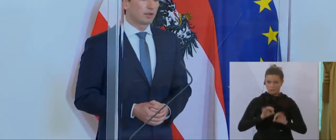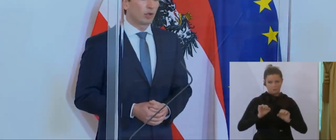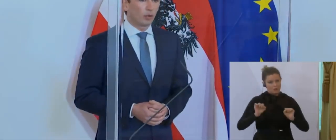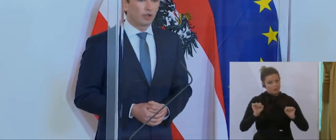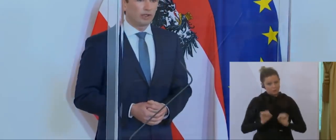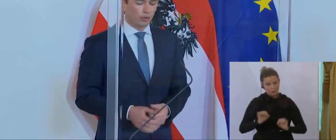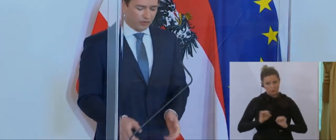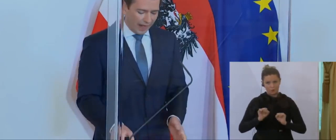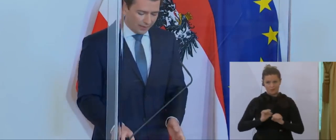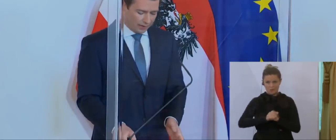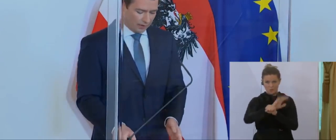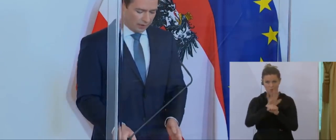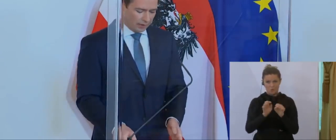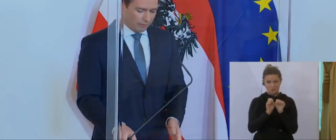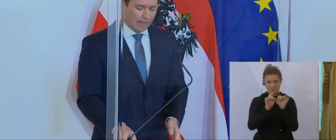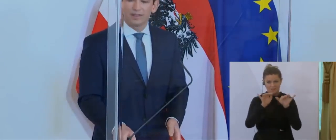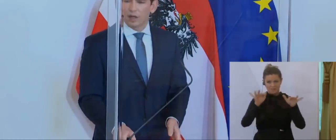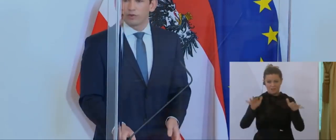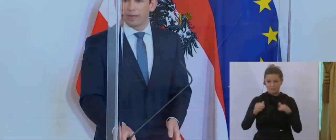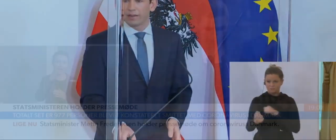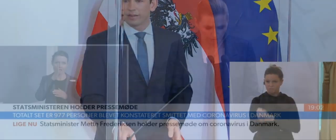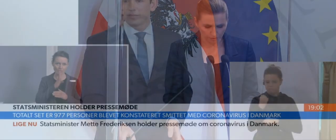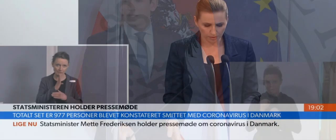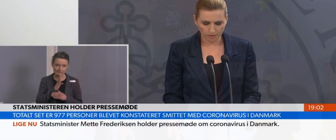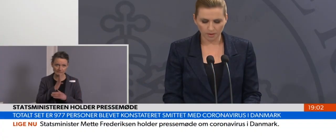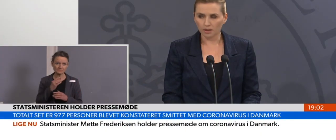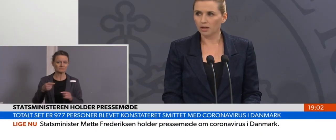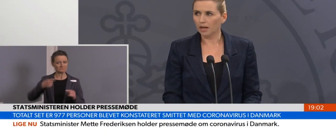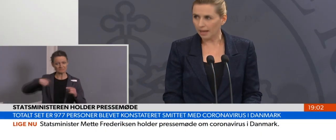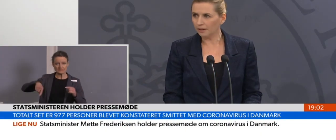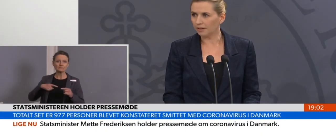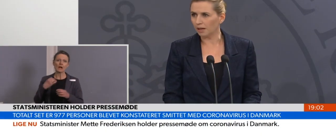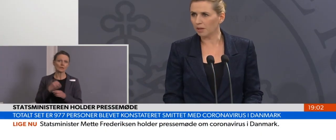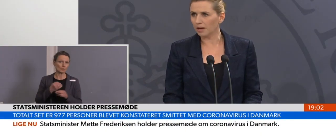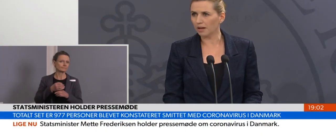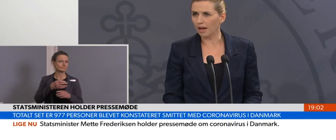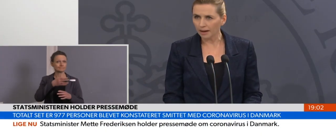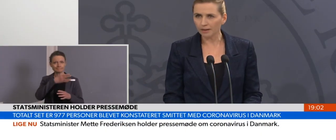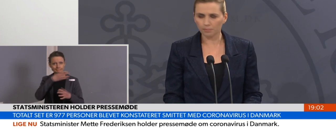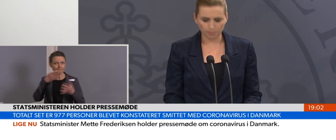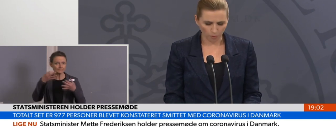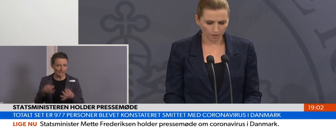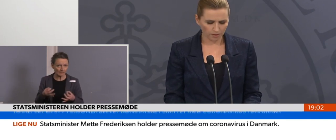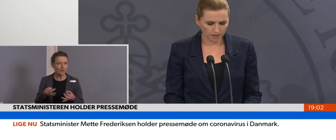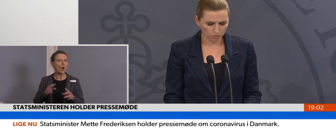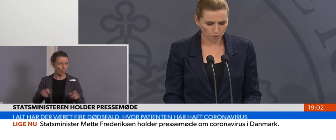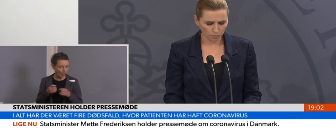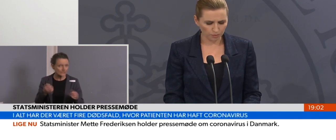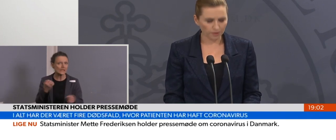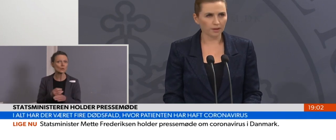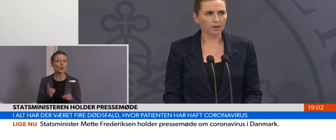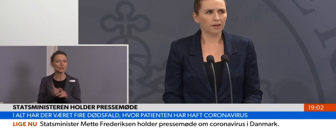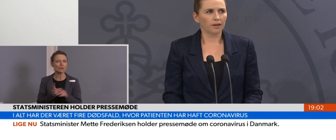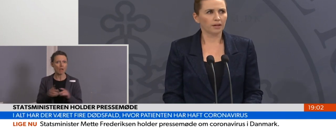невелико, и можно ослабить карантин», — рассказала Мэтта Фредериксон. «Нам удалось избежать несчастья, которое постигло ряд других